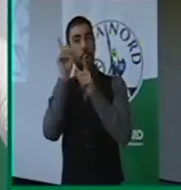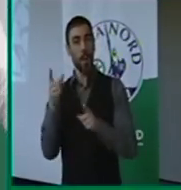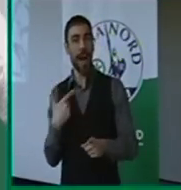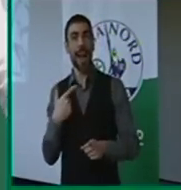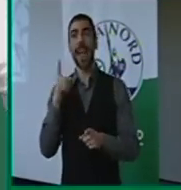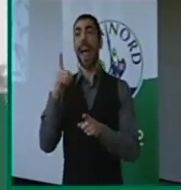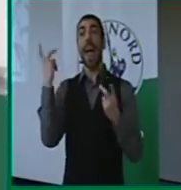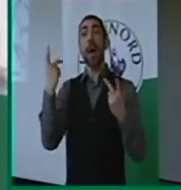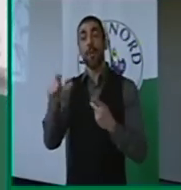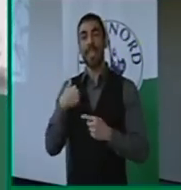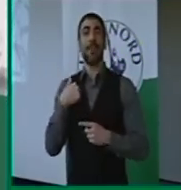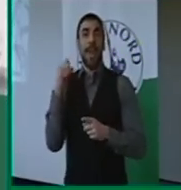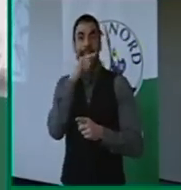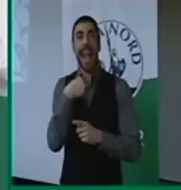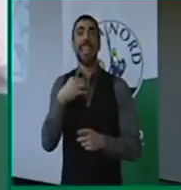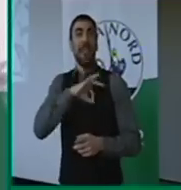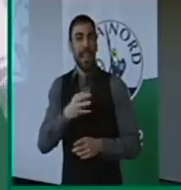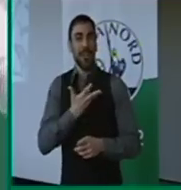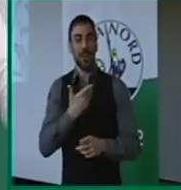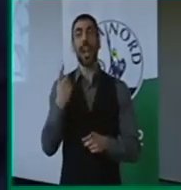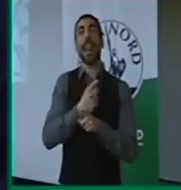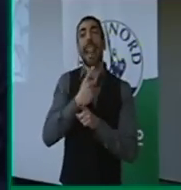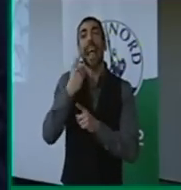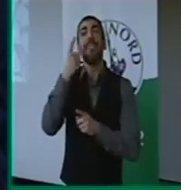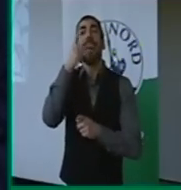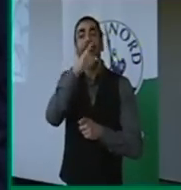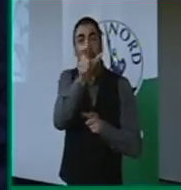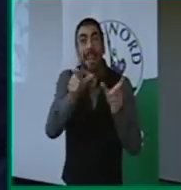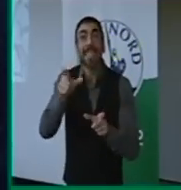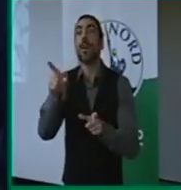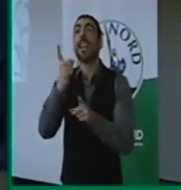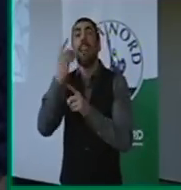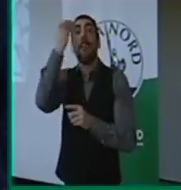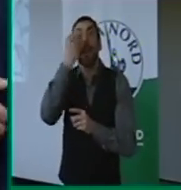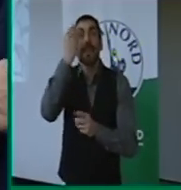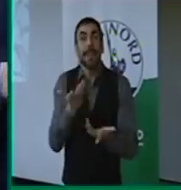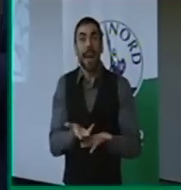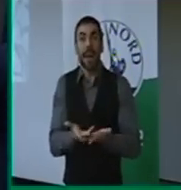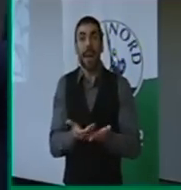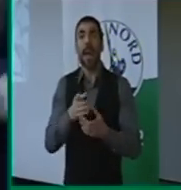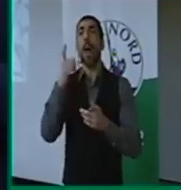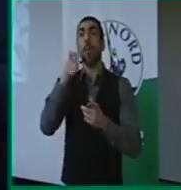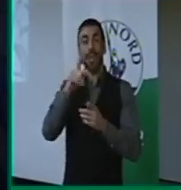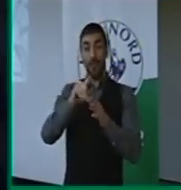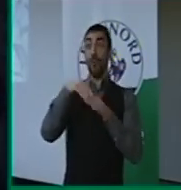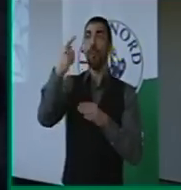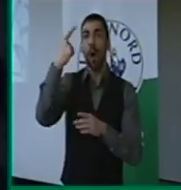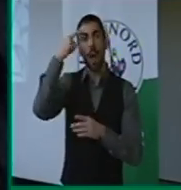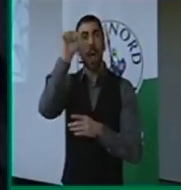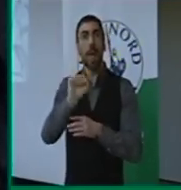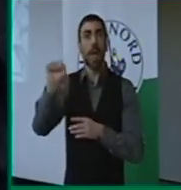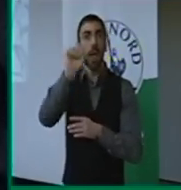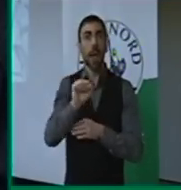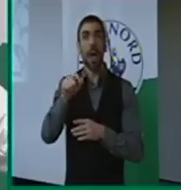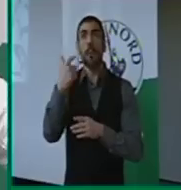gratis abbiamo questo vantaggio dobbiamo far pensare la gente perché la gente che c'è fuori veramente dopo il lavaggio del cervello Pens che il